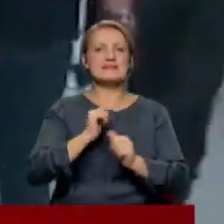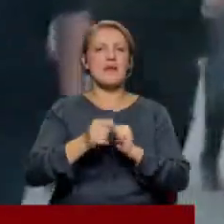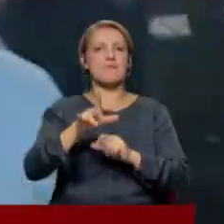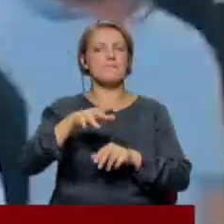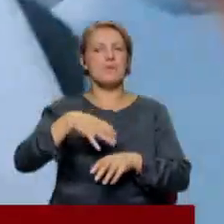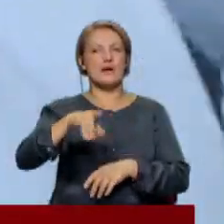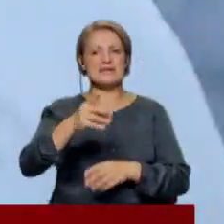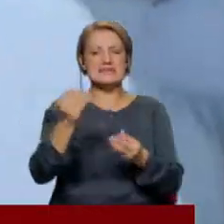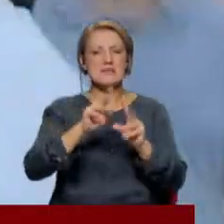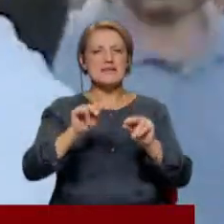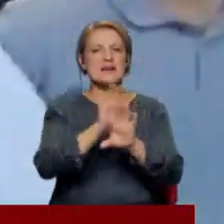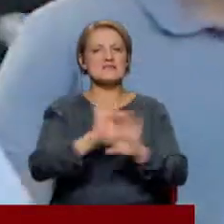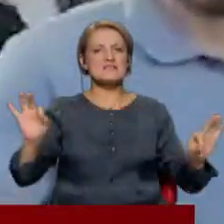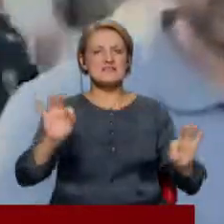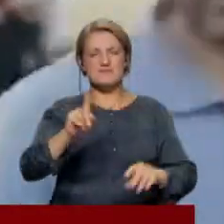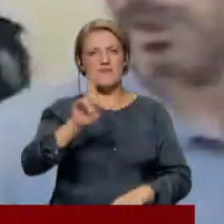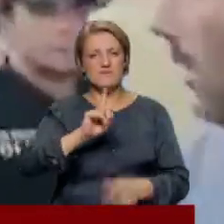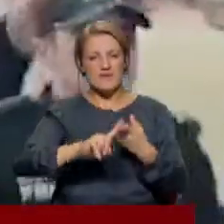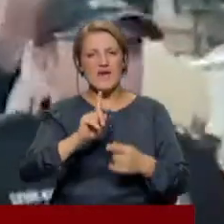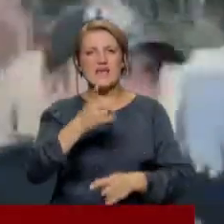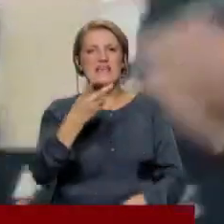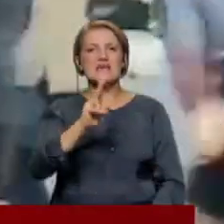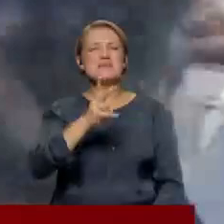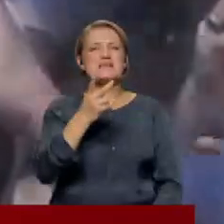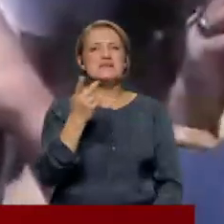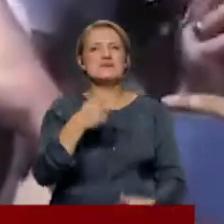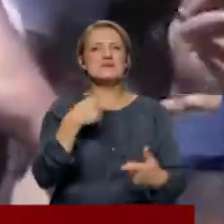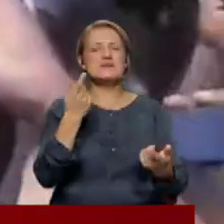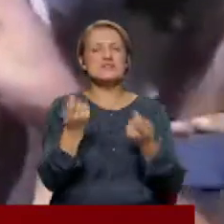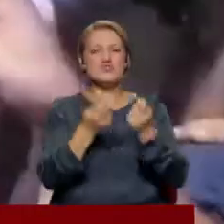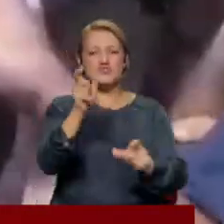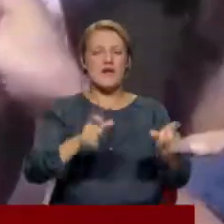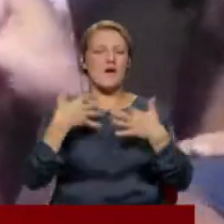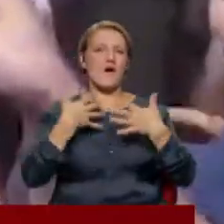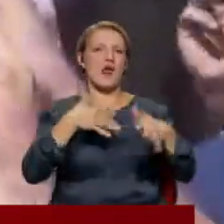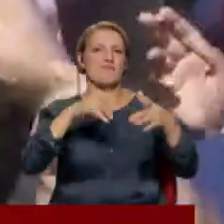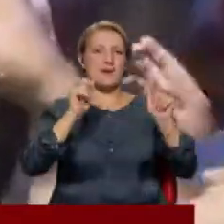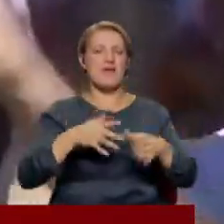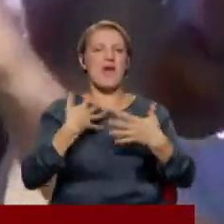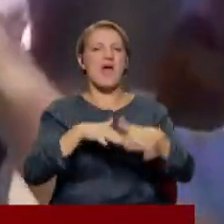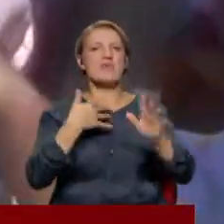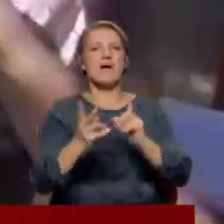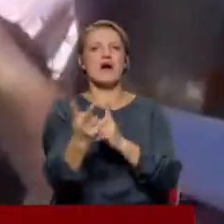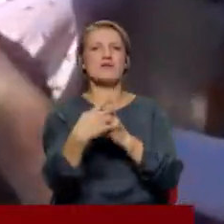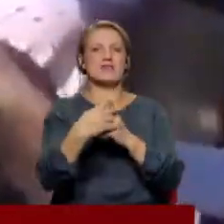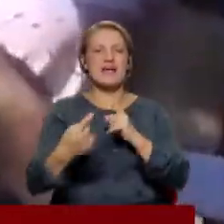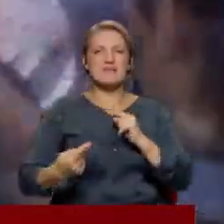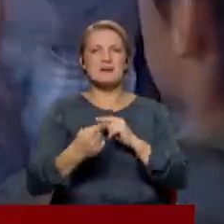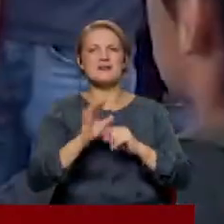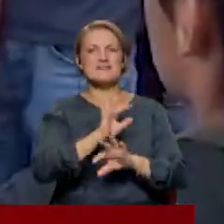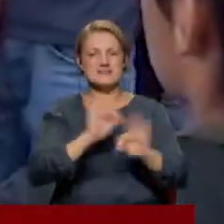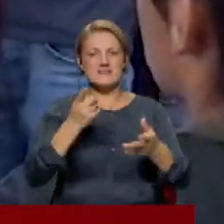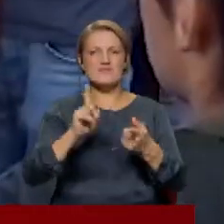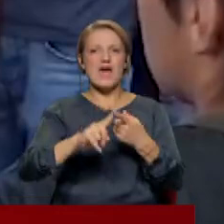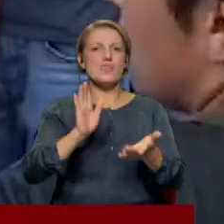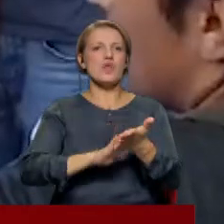Bölgesi'nde zammı yetersiz bulan ve itiraz eden 2000 tekstil işçisi greve gitti. Eyleme katılanlar ihbarsız ve